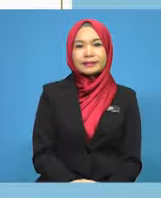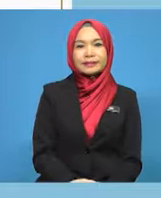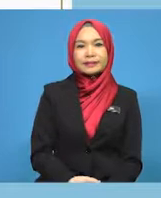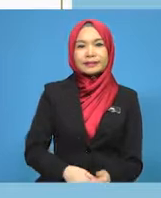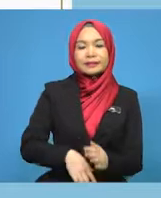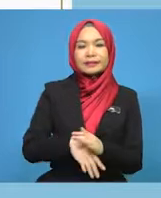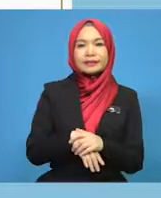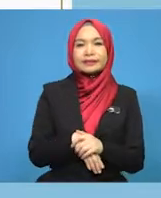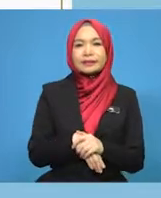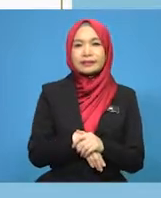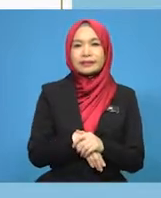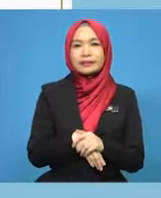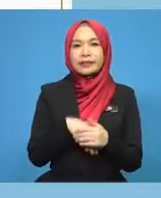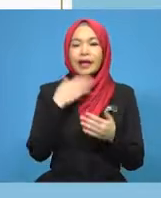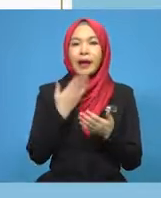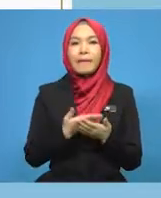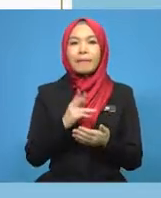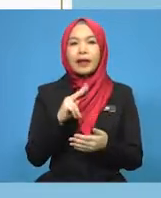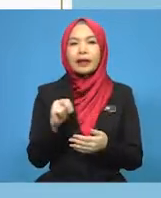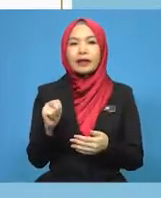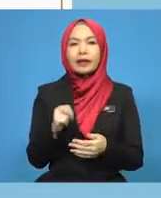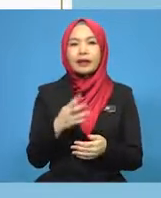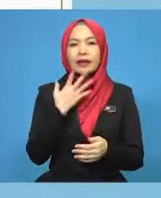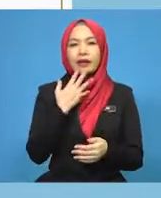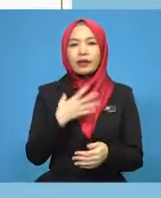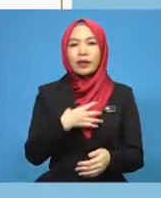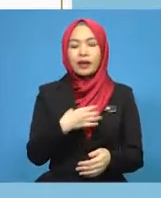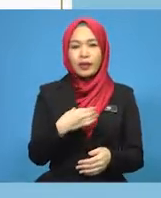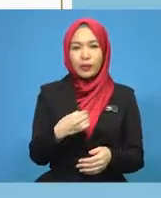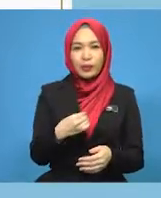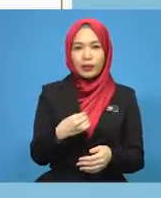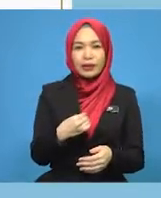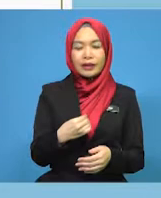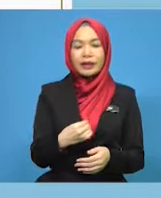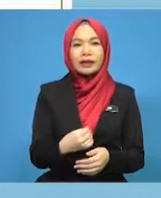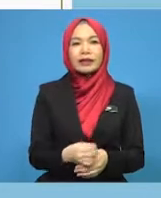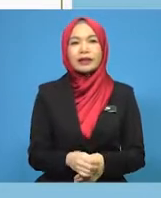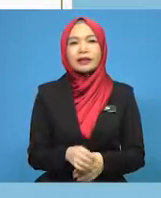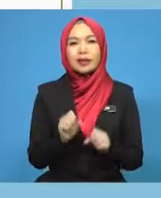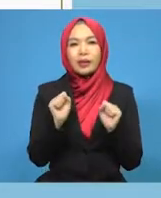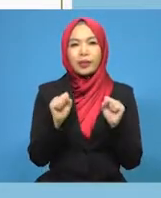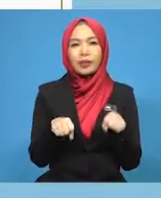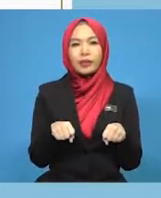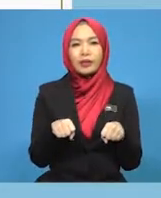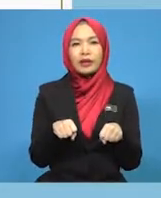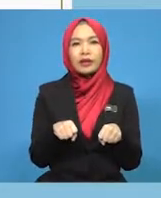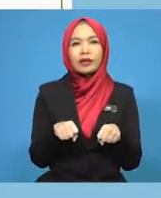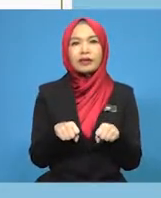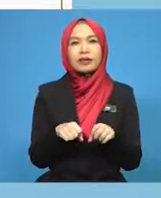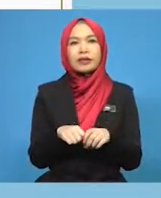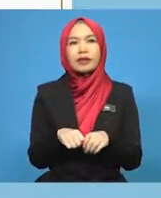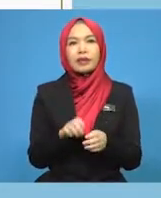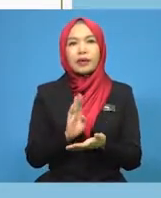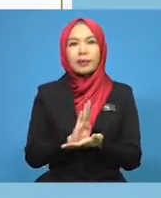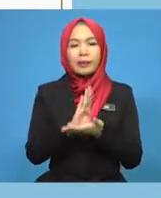kemampuannya untuk membantu mengurangi rasa takut ataupun rasa gusar seseorang. Ini kerana warna